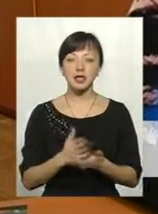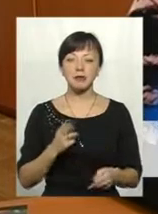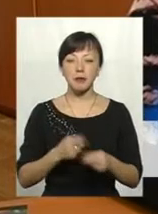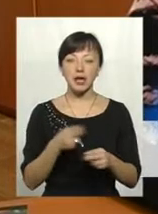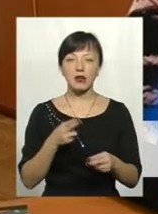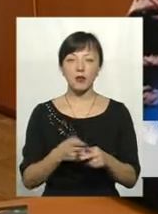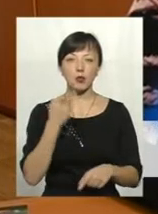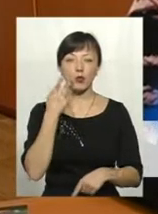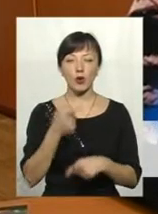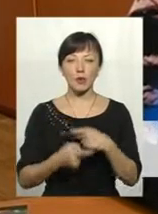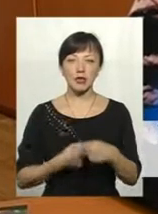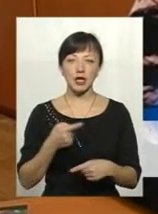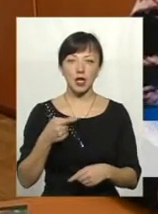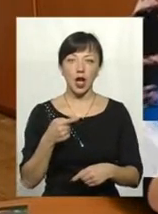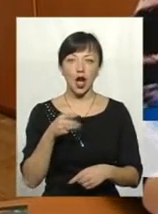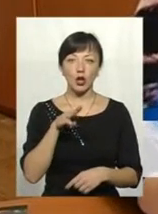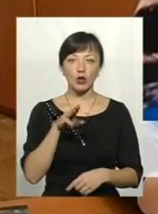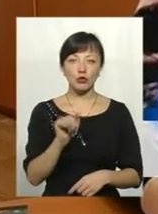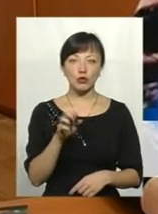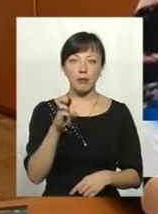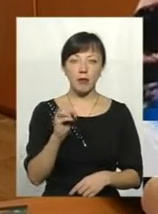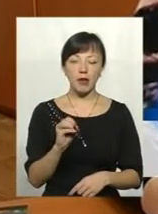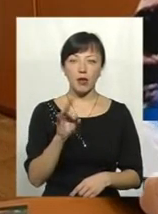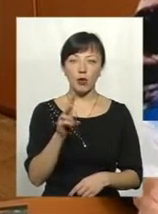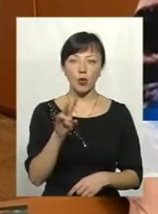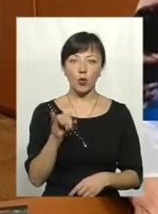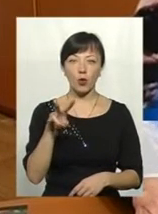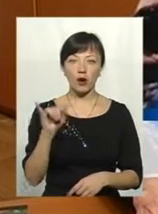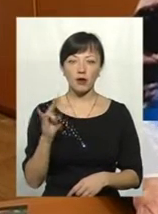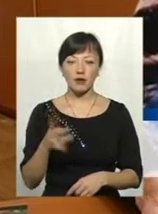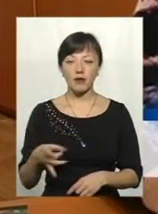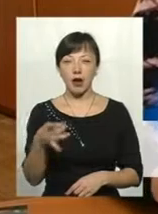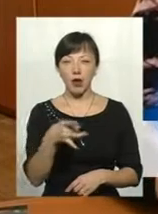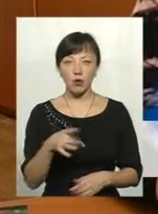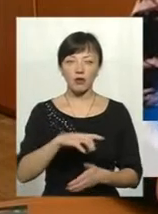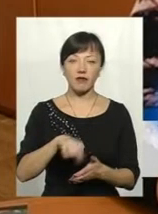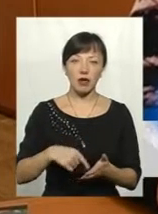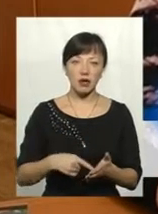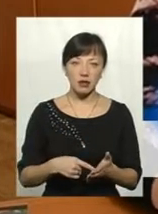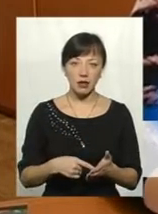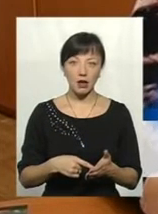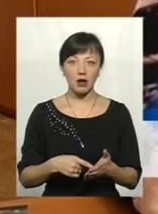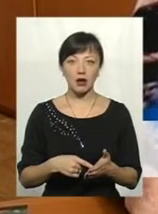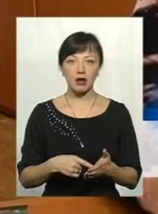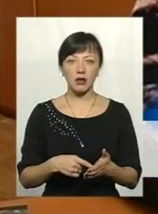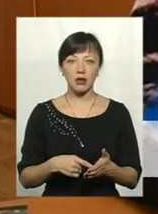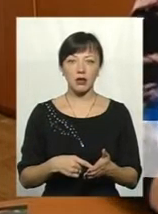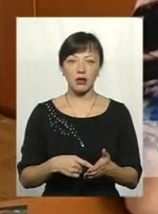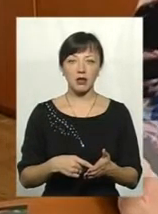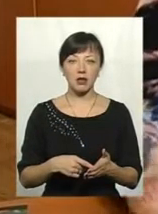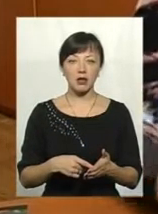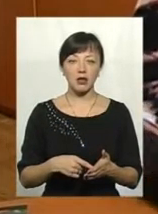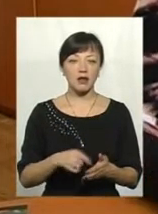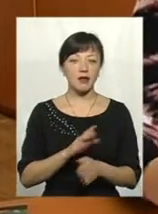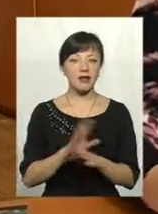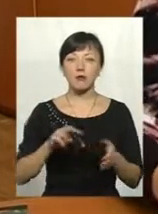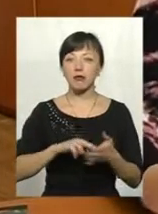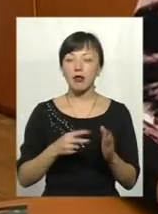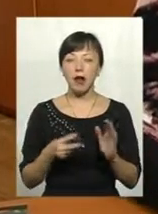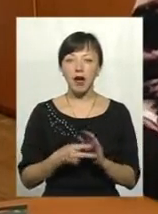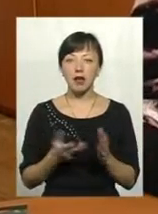із туберкуліном, який закупають в районах і в городах. Ну, не так не планово, а